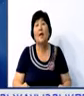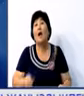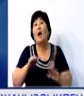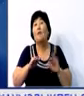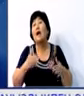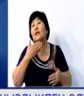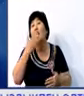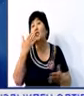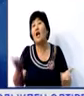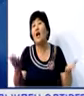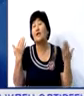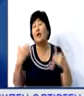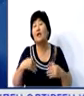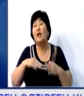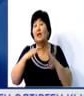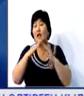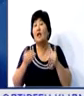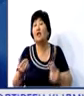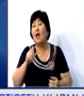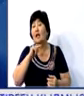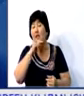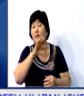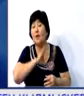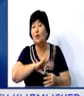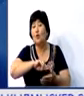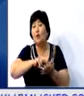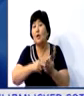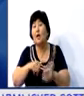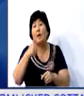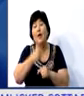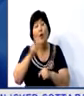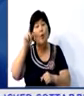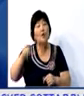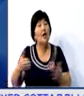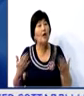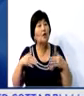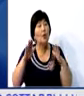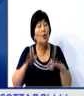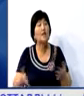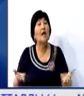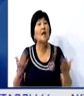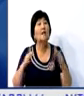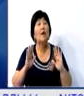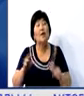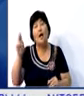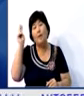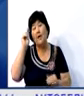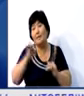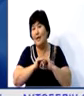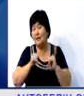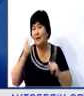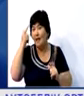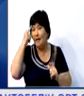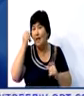Балғындардың жазғы демалысын тиімді жоспарлау күн тәртіпіндегі басты мәселелер қатарында. Оқушы тынығу орындарында демалып қана қоймай, білімін шыңдап,